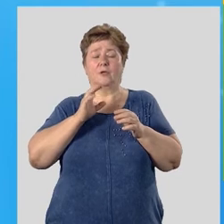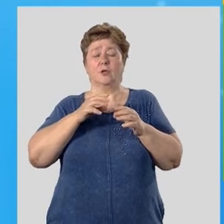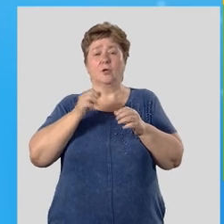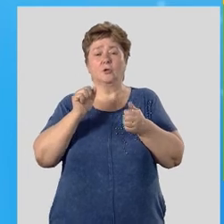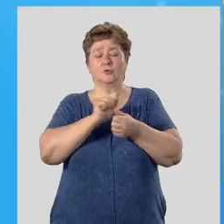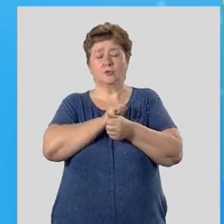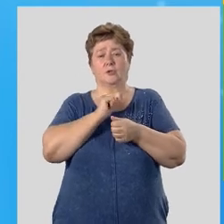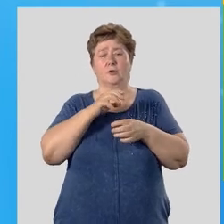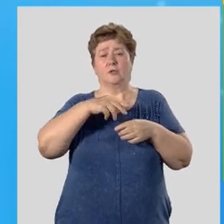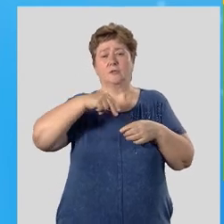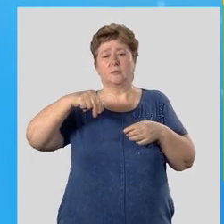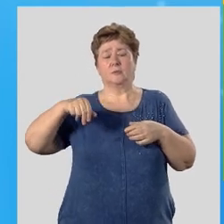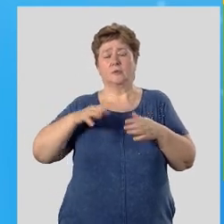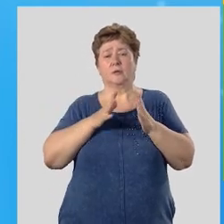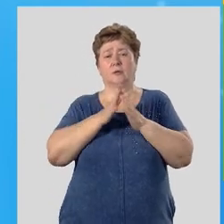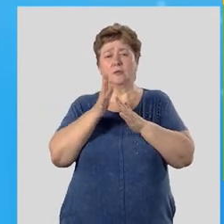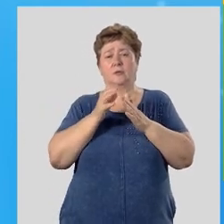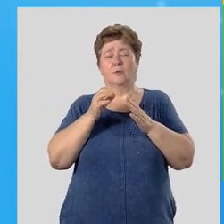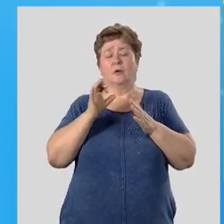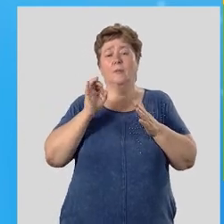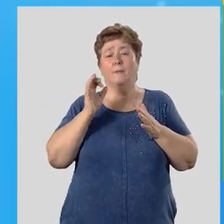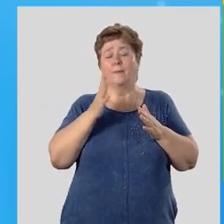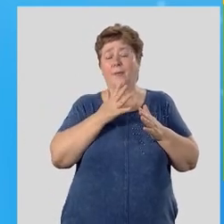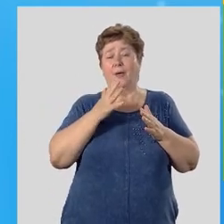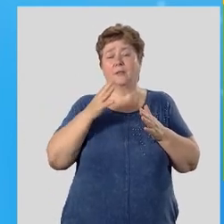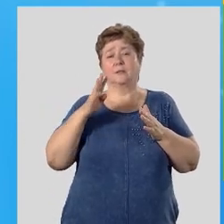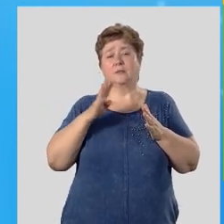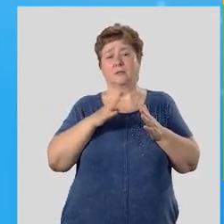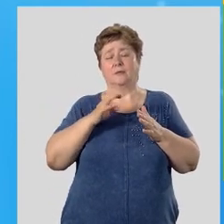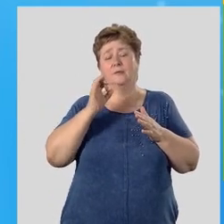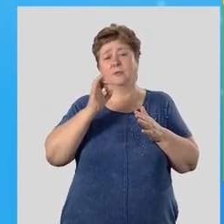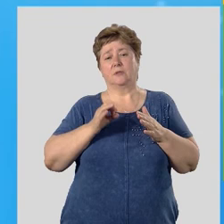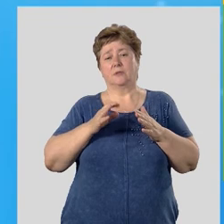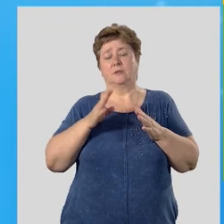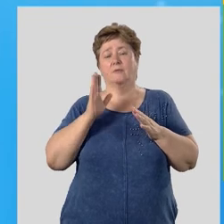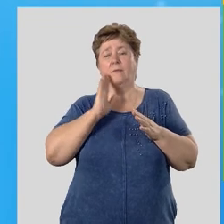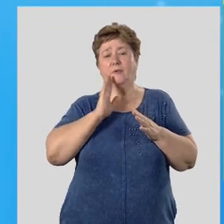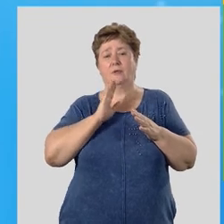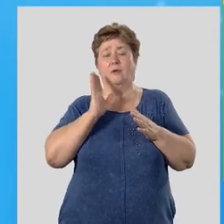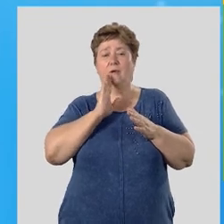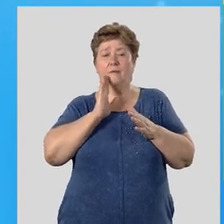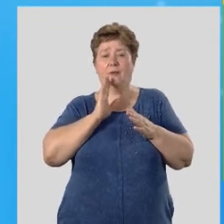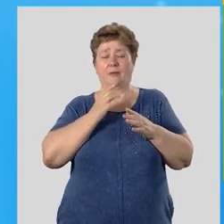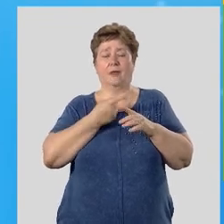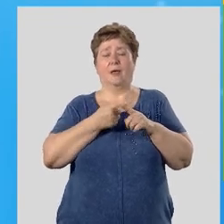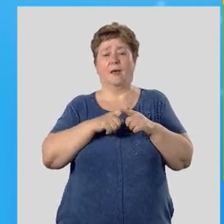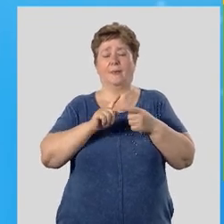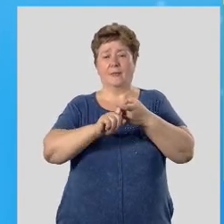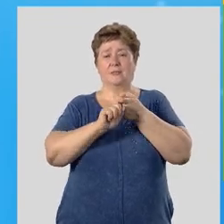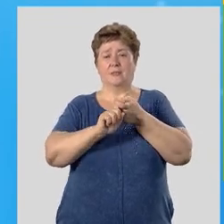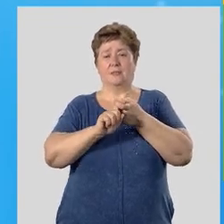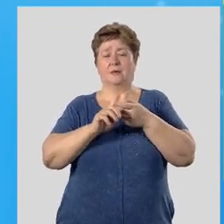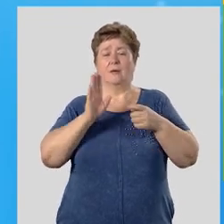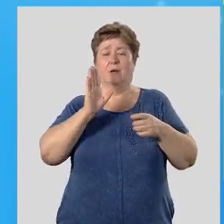семенах растений – от 5 до 9% воды. Вода – это